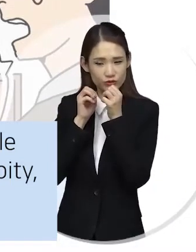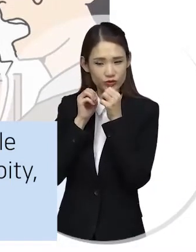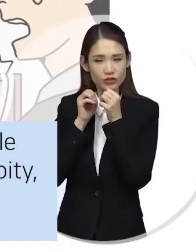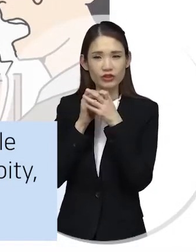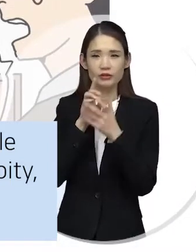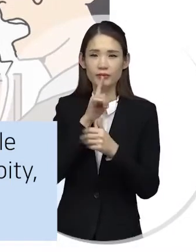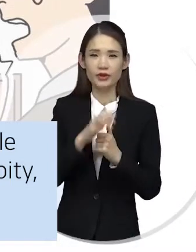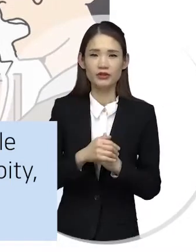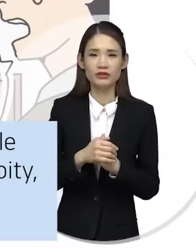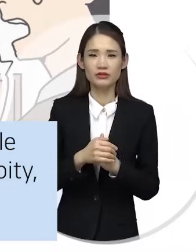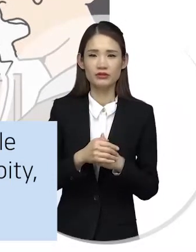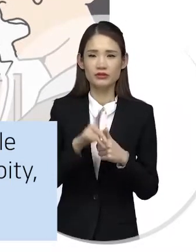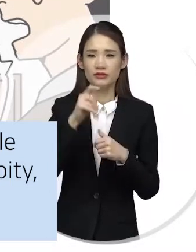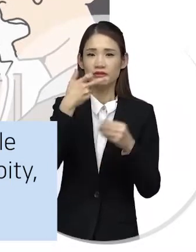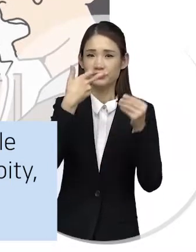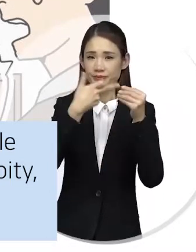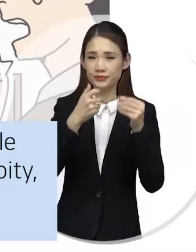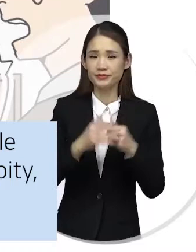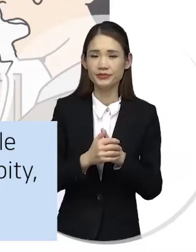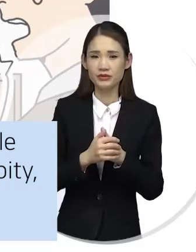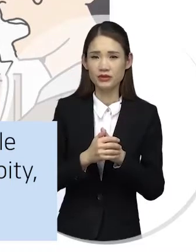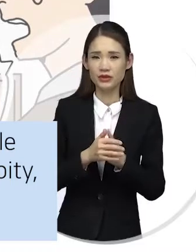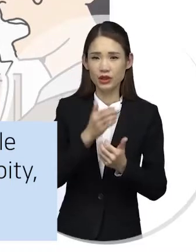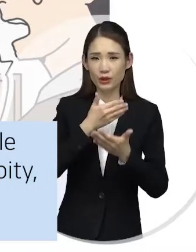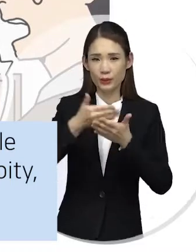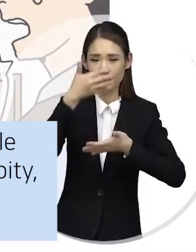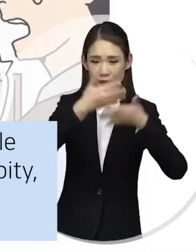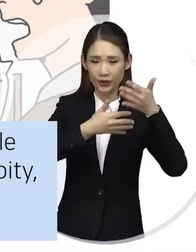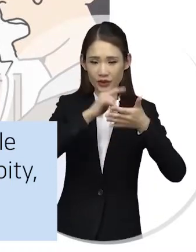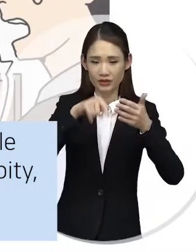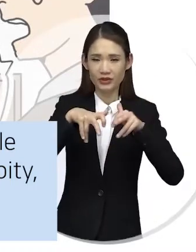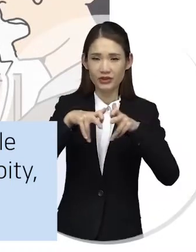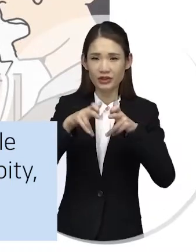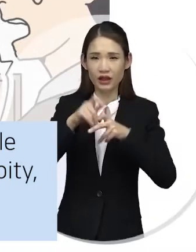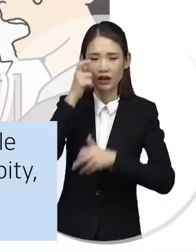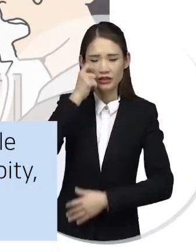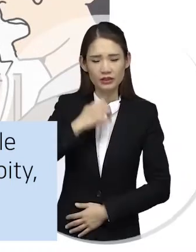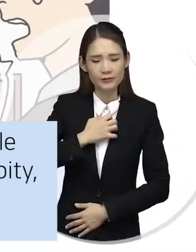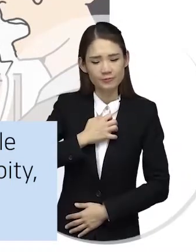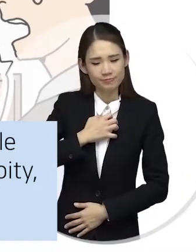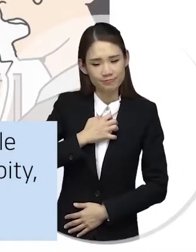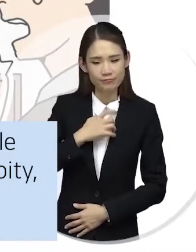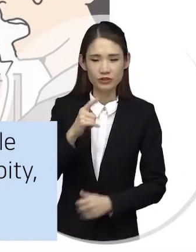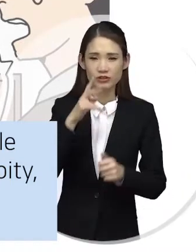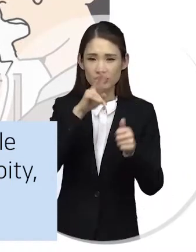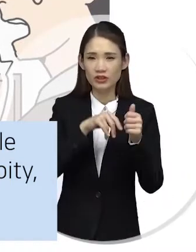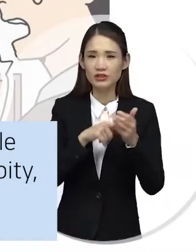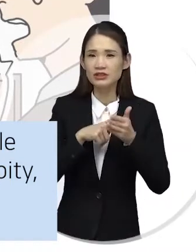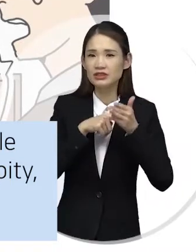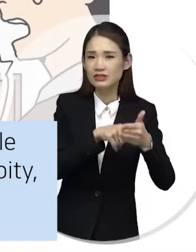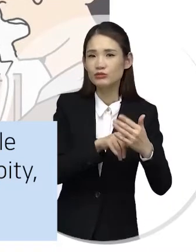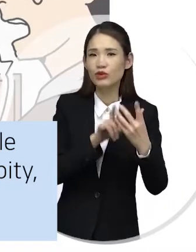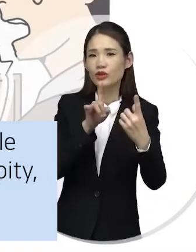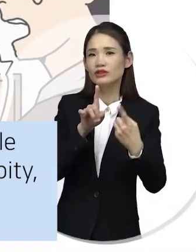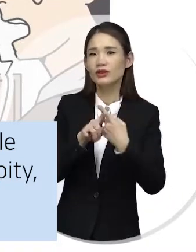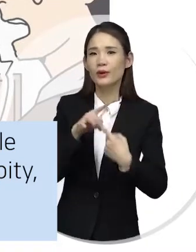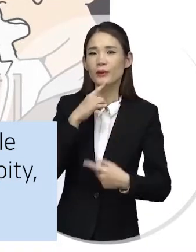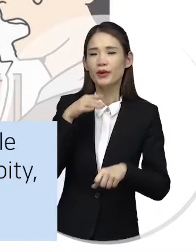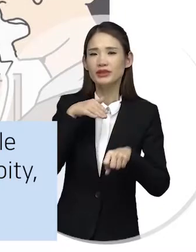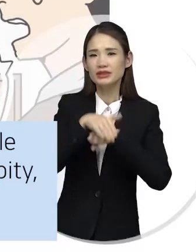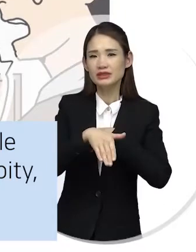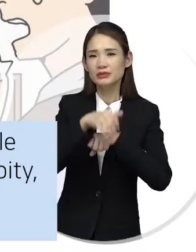경우. 12번. 미디어에서 장애인을 동정, 시해, 극복의